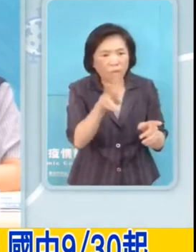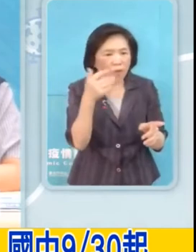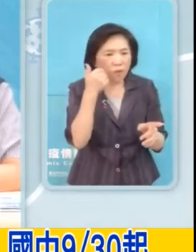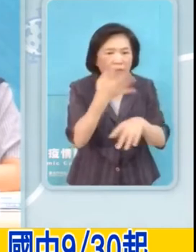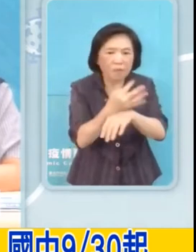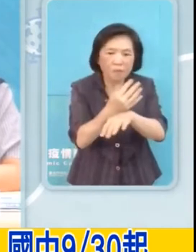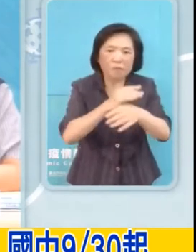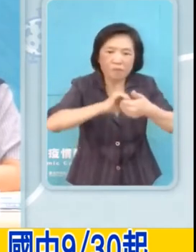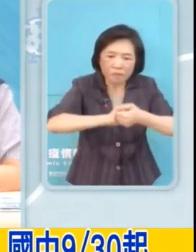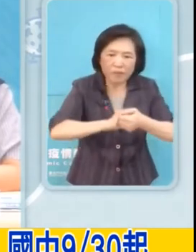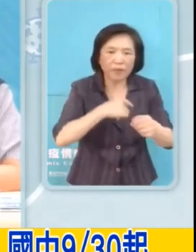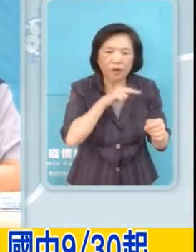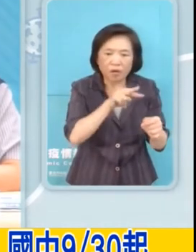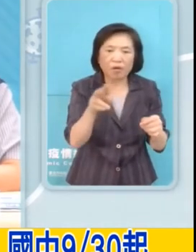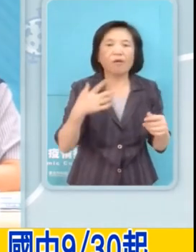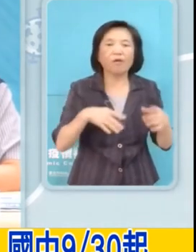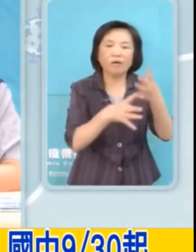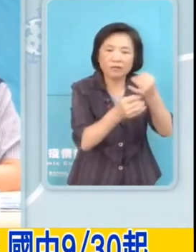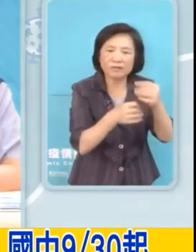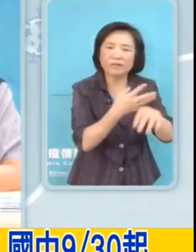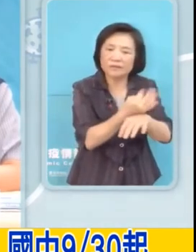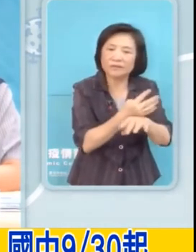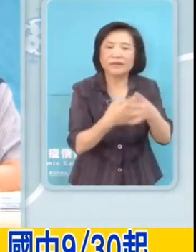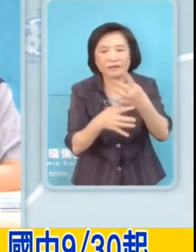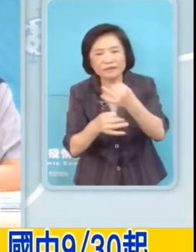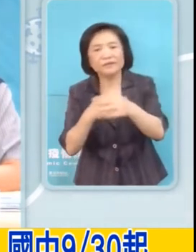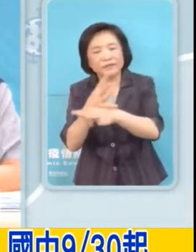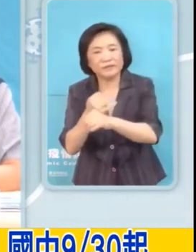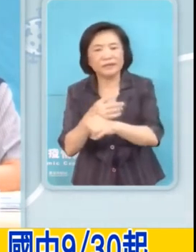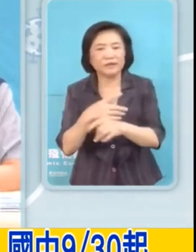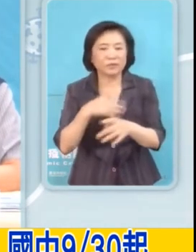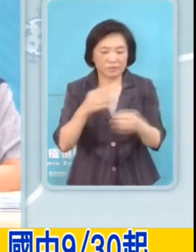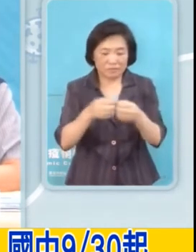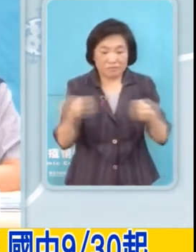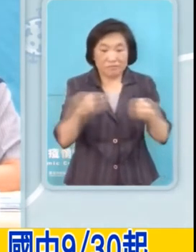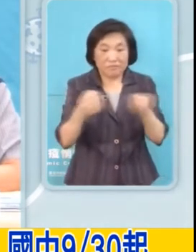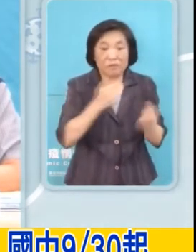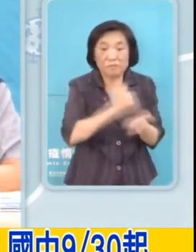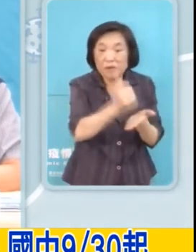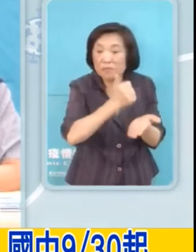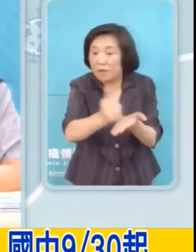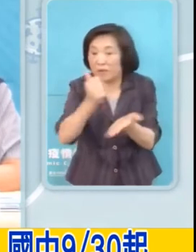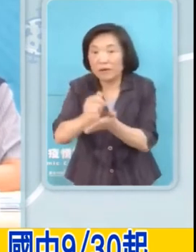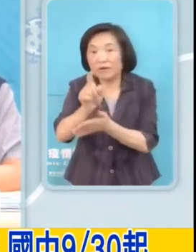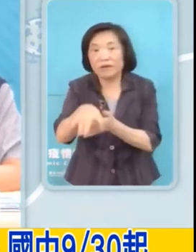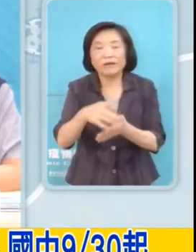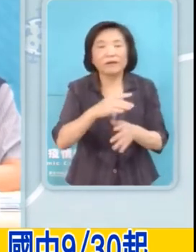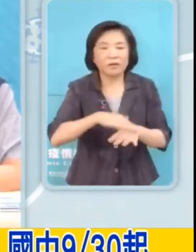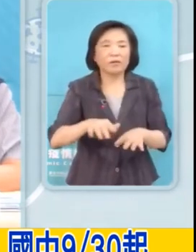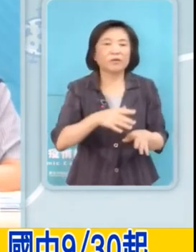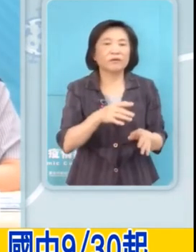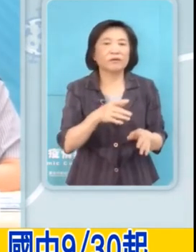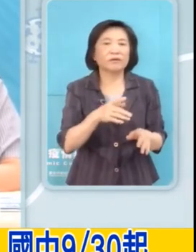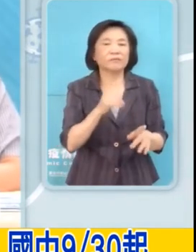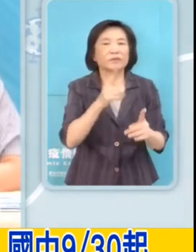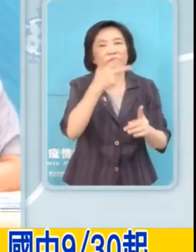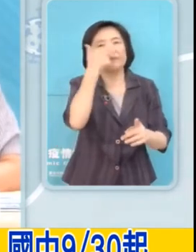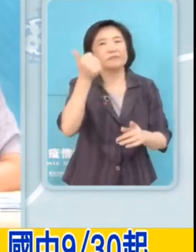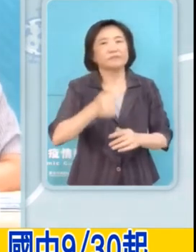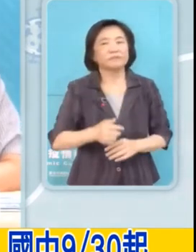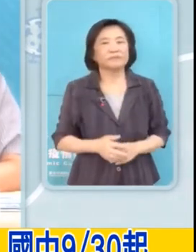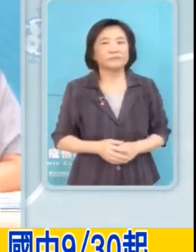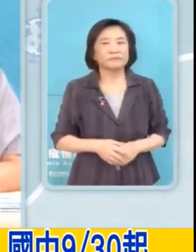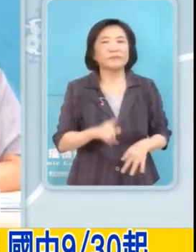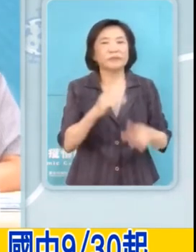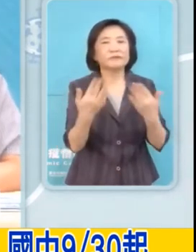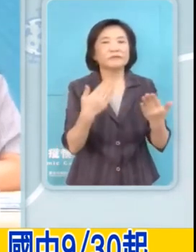时间也定好，那我们才知道说几月几号我们要把疫苗送到哪个学校，那这样的话就